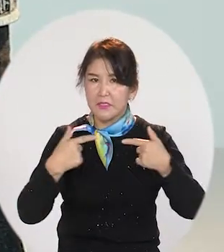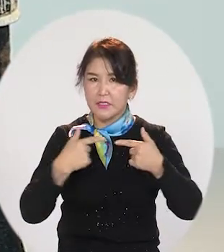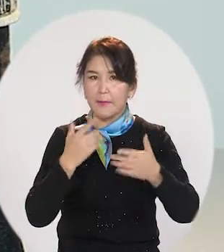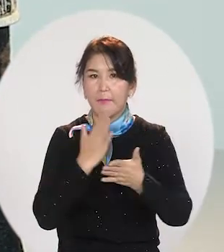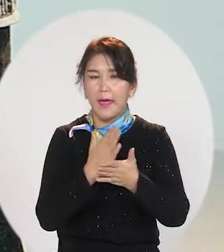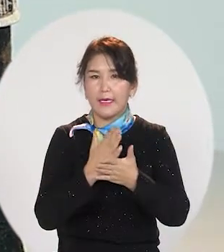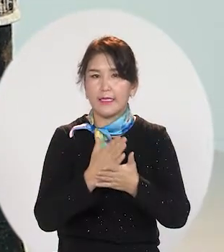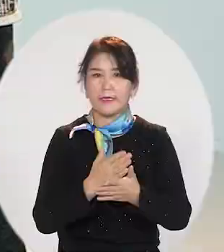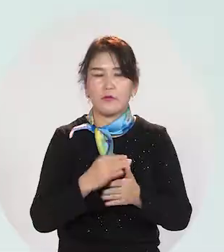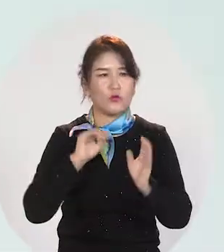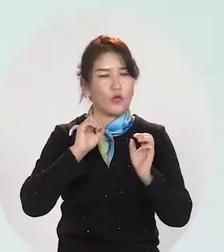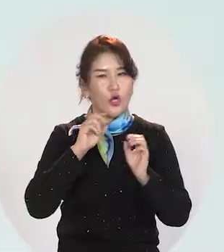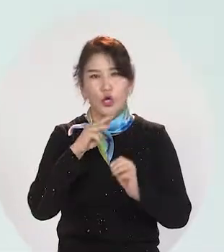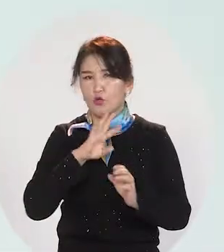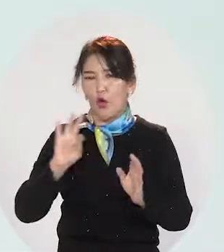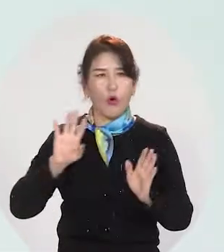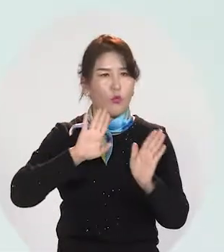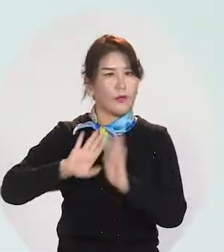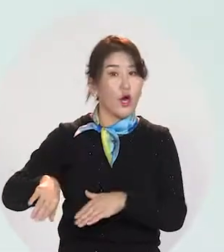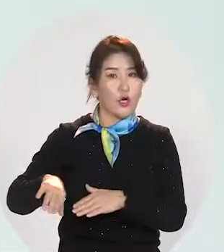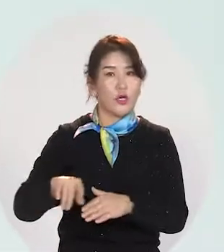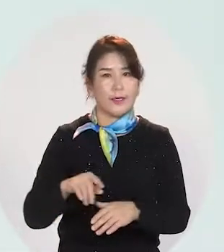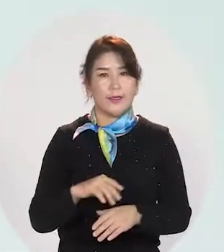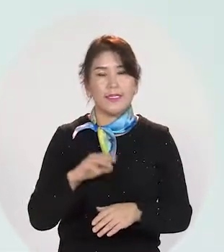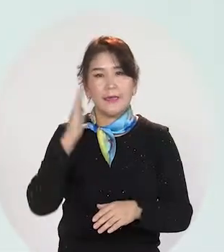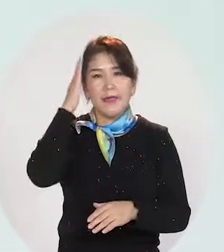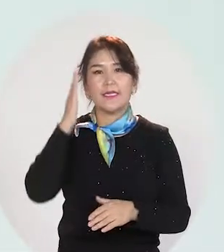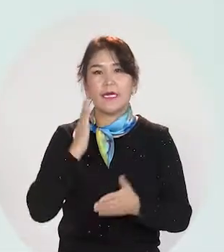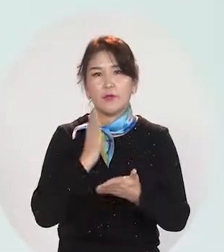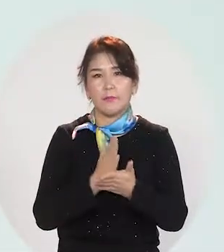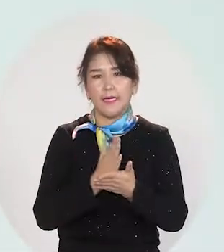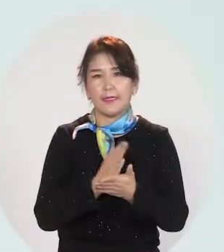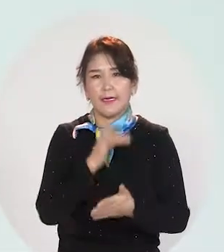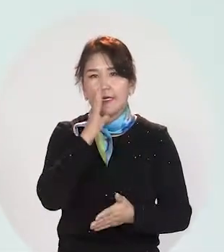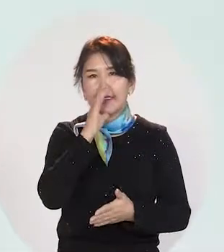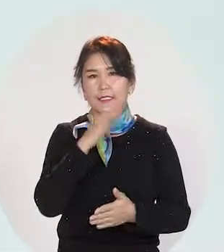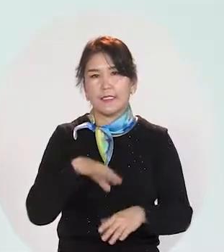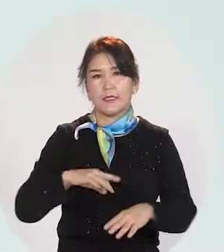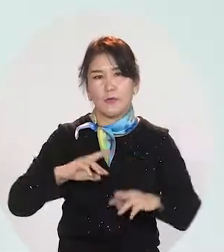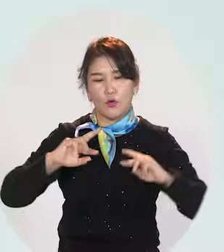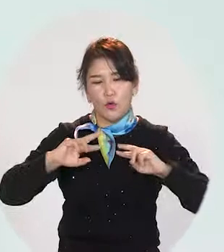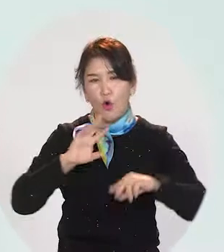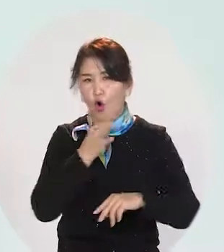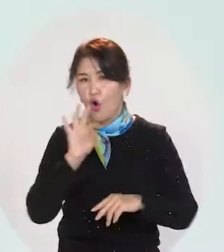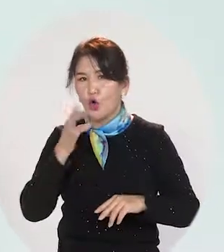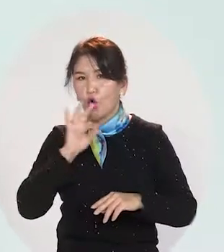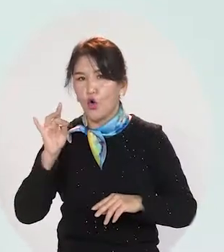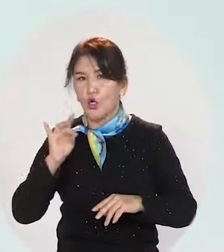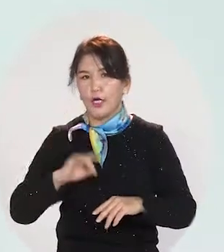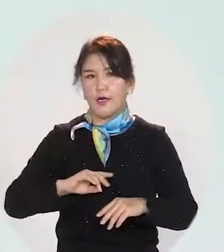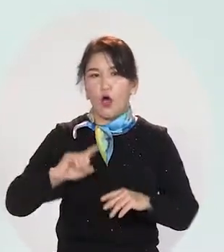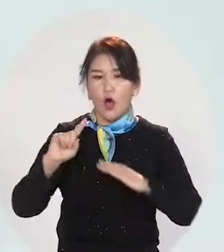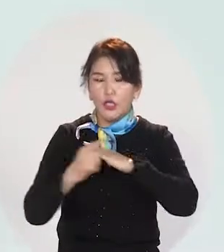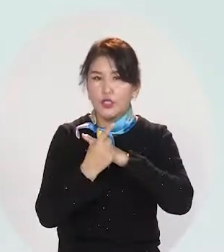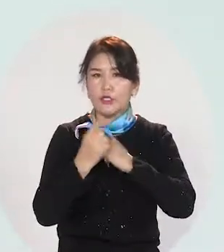нь хайхардаггүй. Өөрөөр хэлэх юм бол энэ нас болгон өөр өөрийн гэсэн шилжилтийн онцлогуудыг агуулж байдаг.